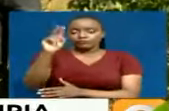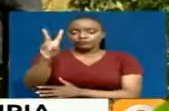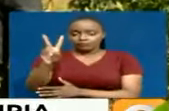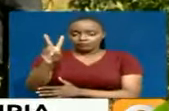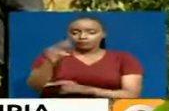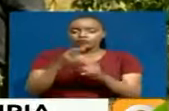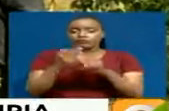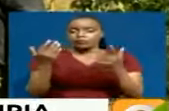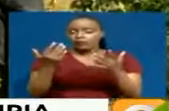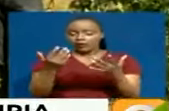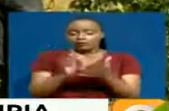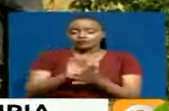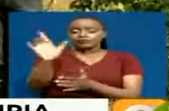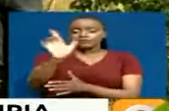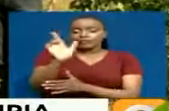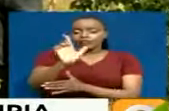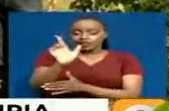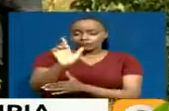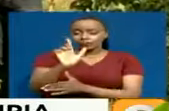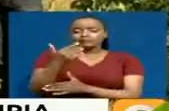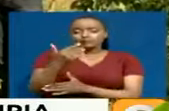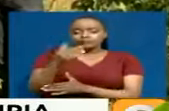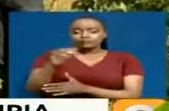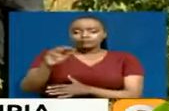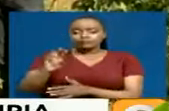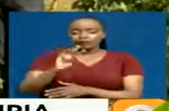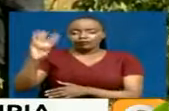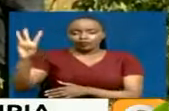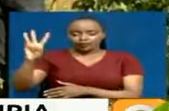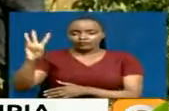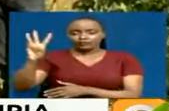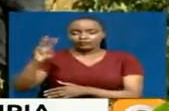runinga ya Citizen, kutoka eneo bunge la Laikipia Magharibi, kaunti ya Laikipia.